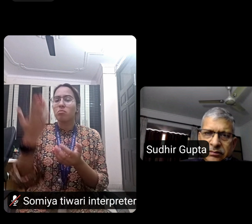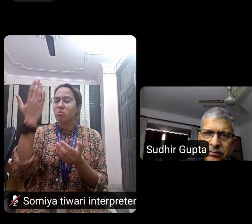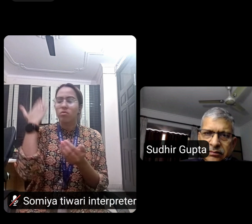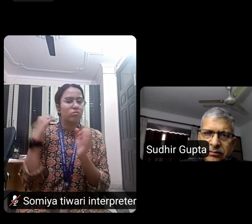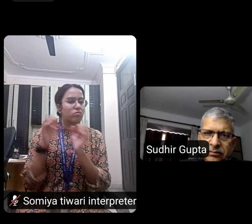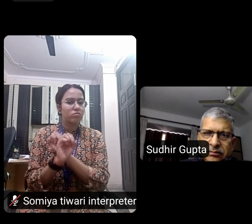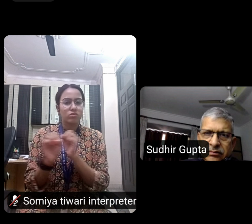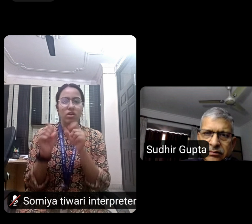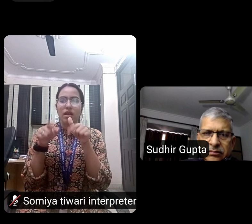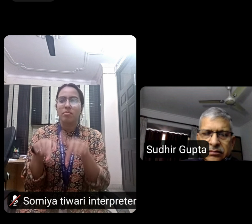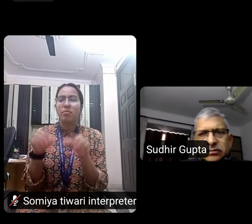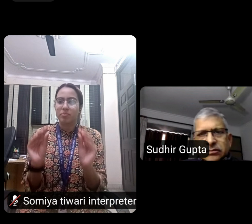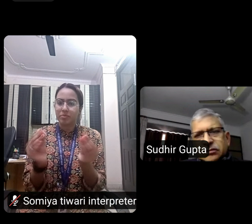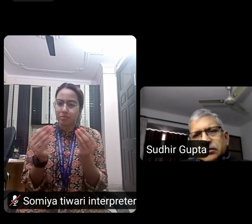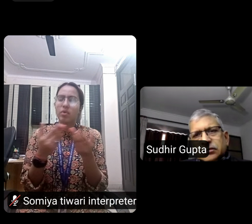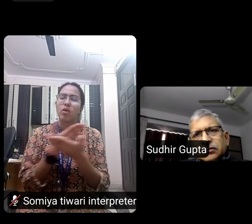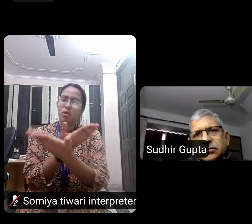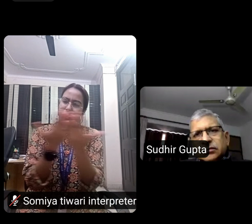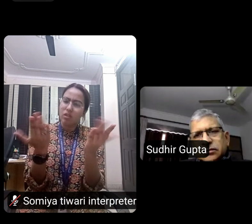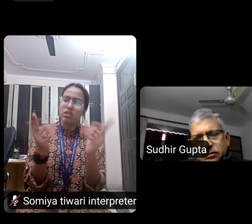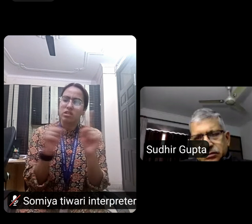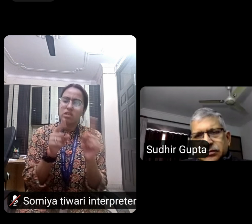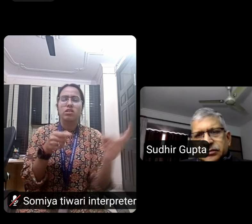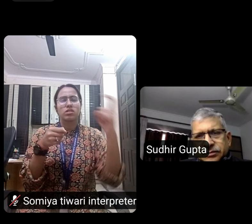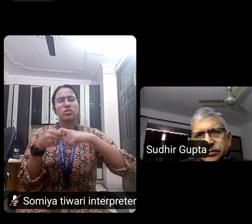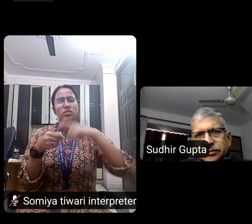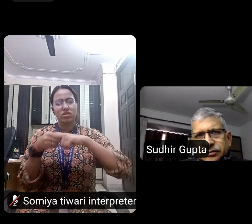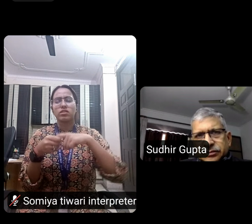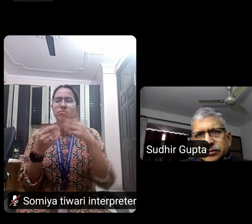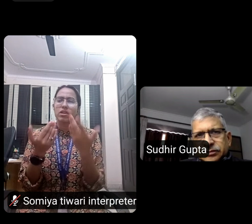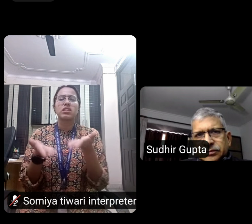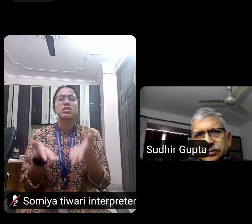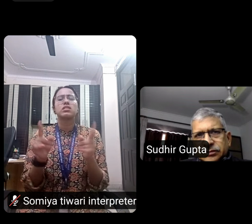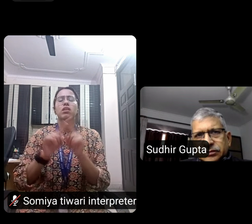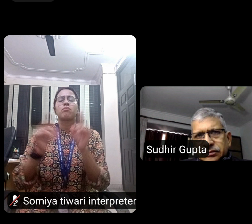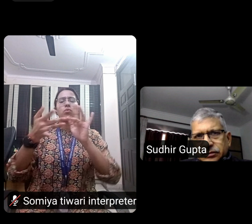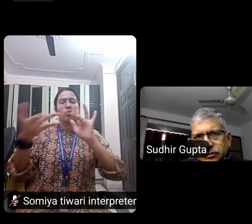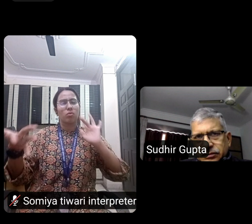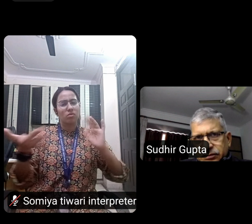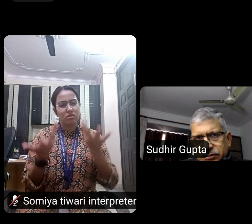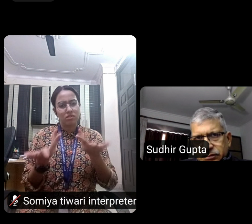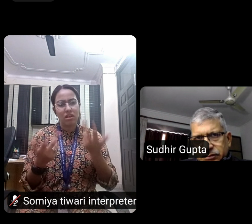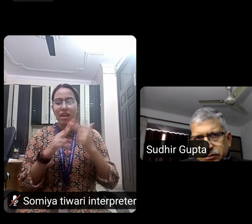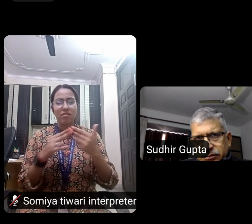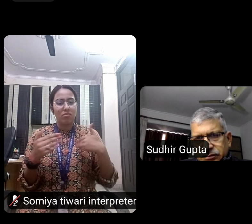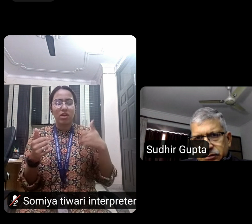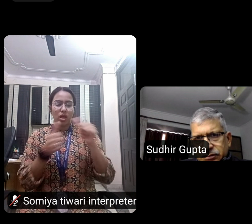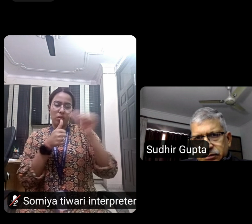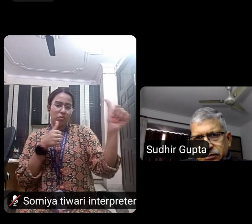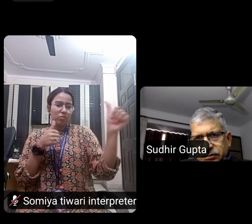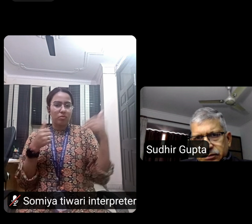और भी लोग इसमें ज्वाइन करना चाहिए, क्योंकि ये ऑनलाइन प्लेटफॉर्म है जो बंदा दूर है, जैसे मैं दूर में रहता हूँ सर, नियर बाय दिल्ली